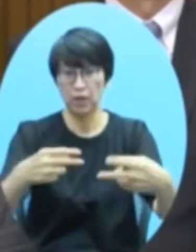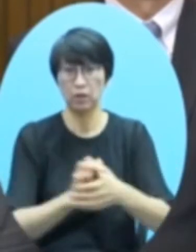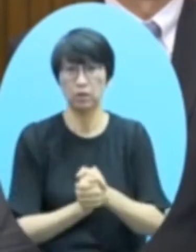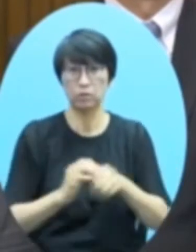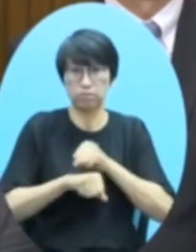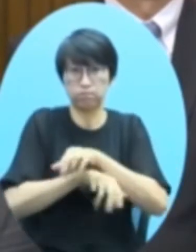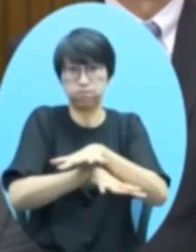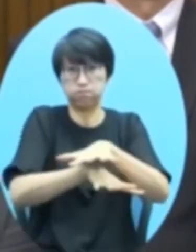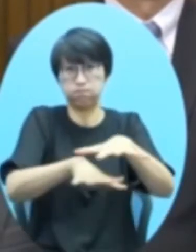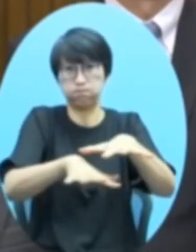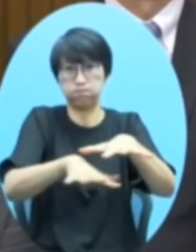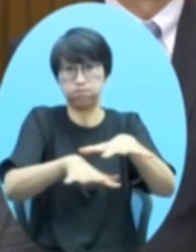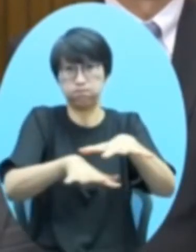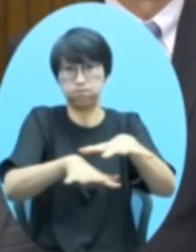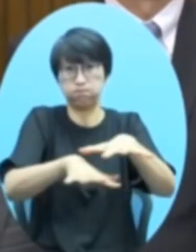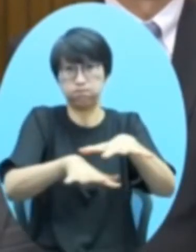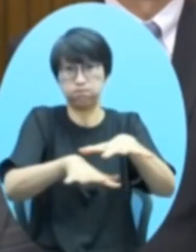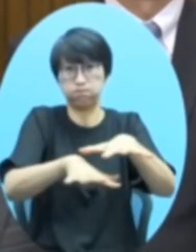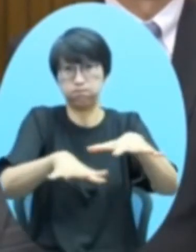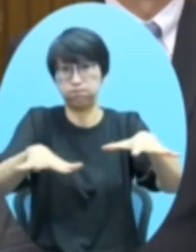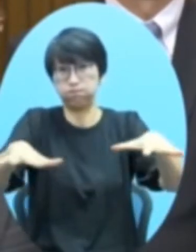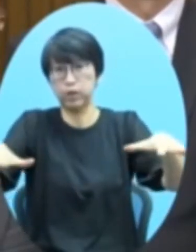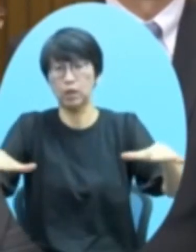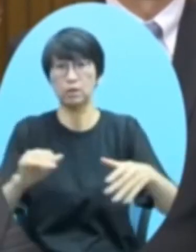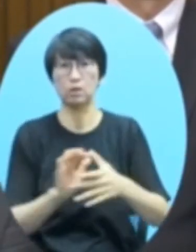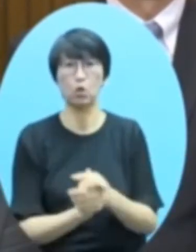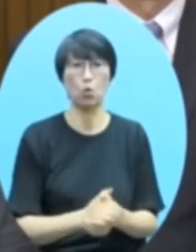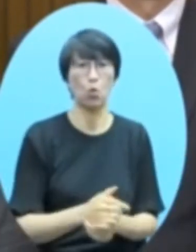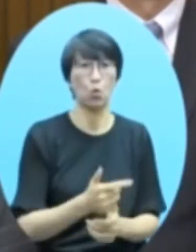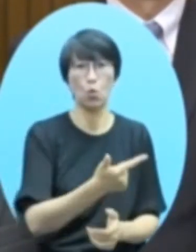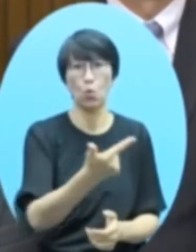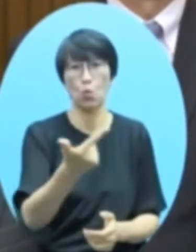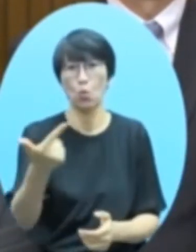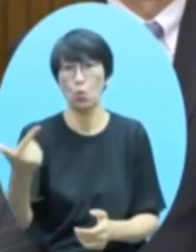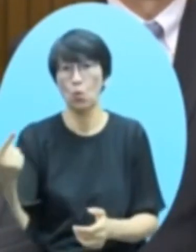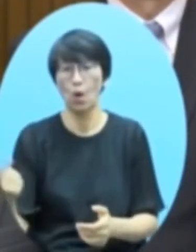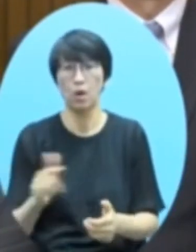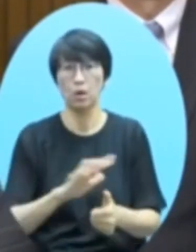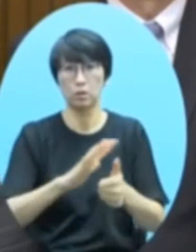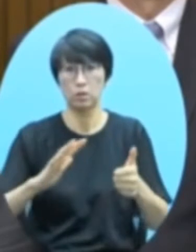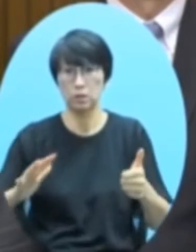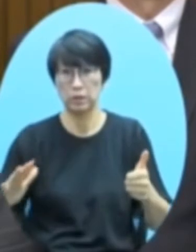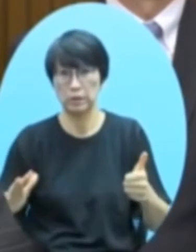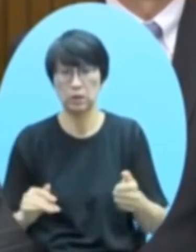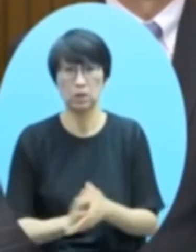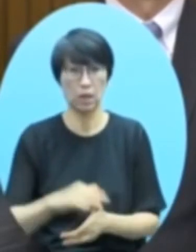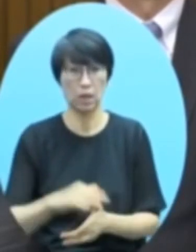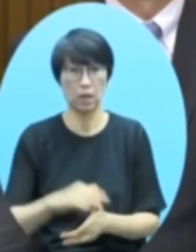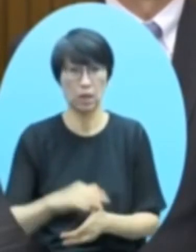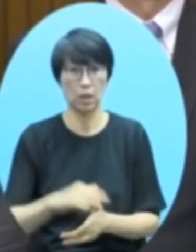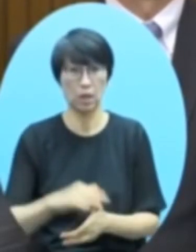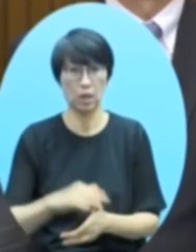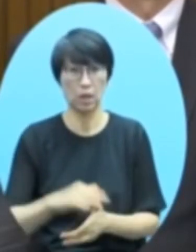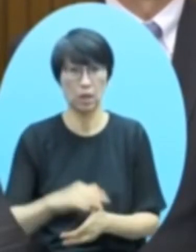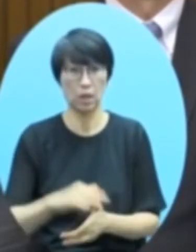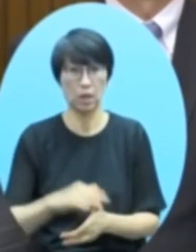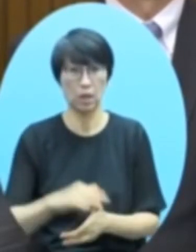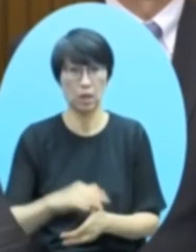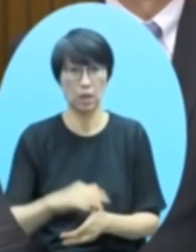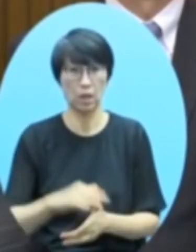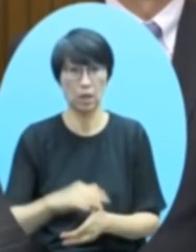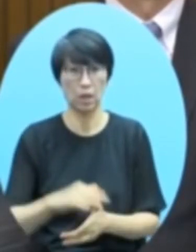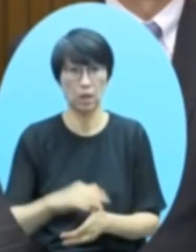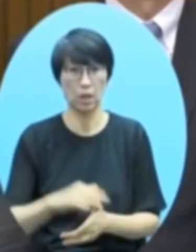散到各行各业，警方由今日开始